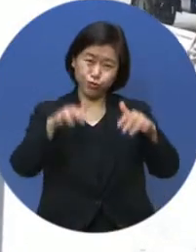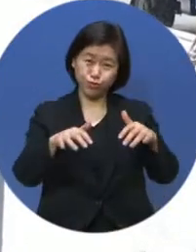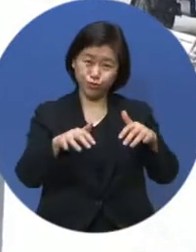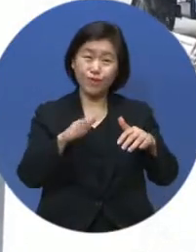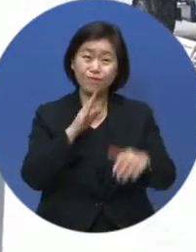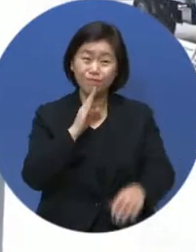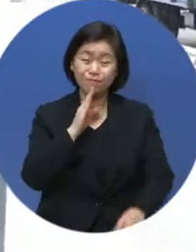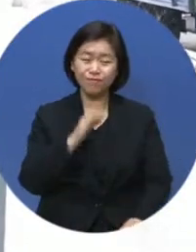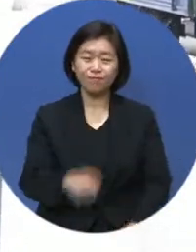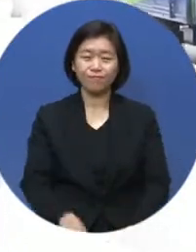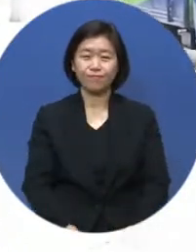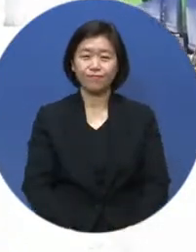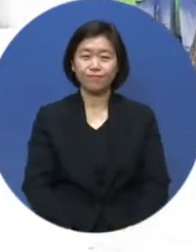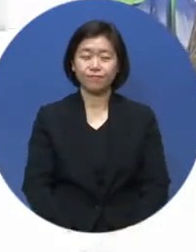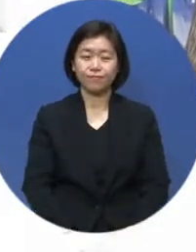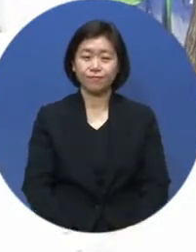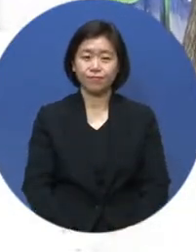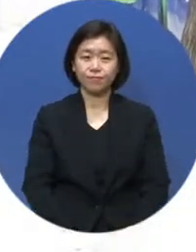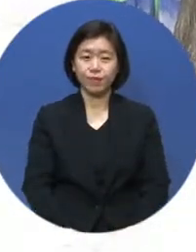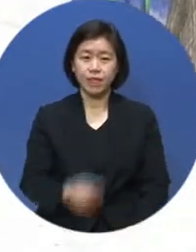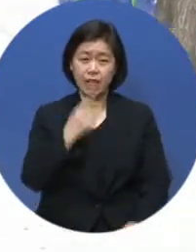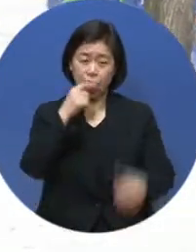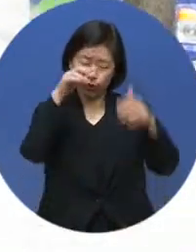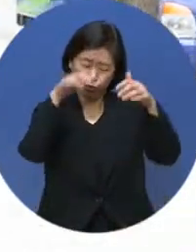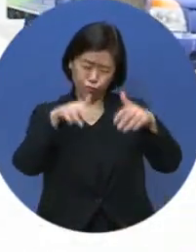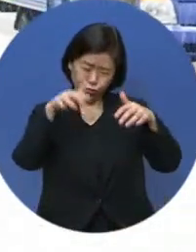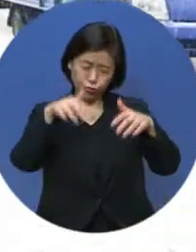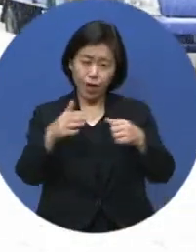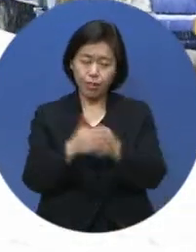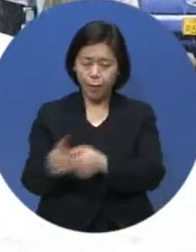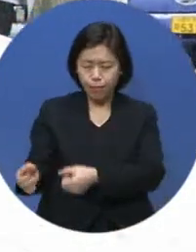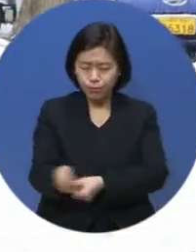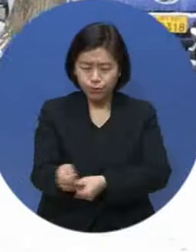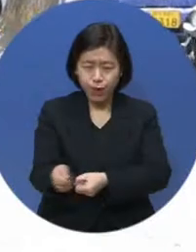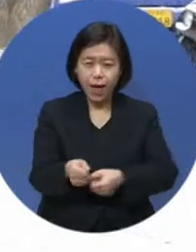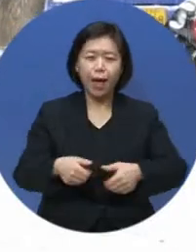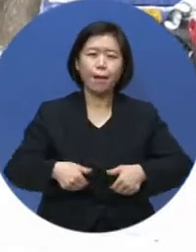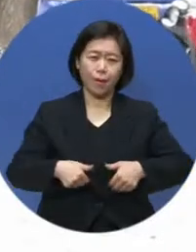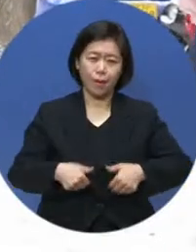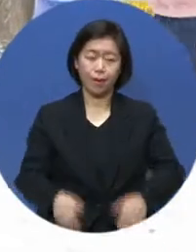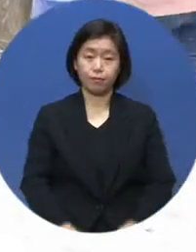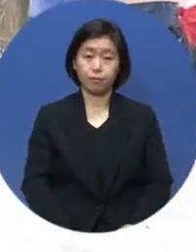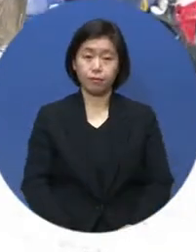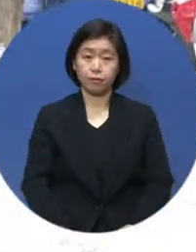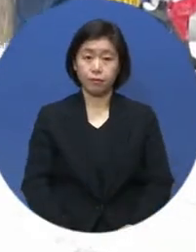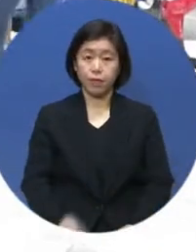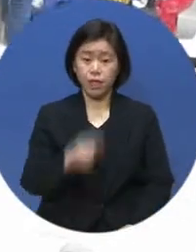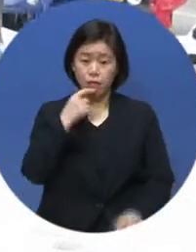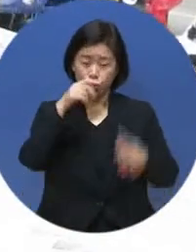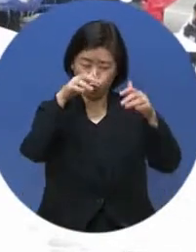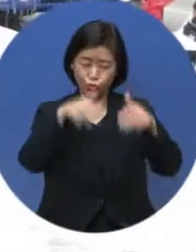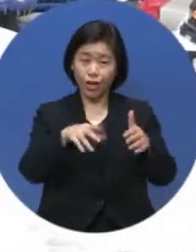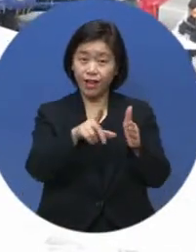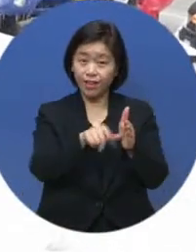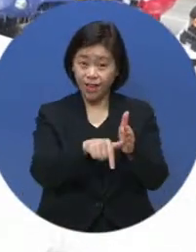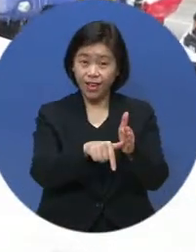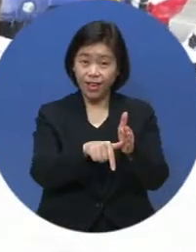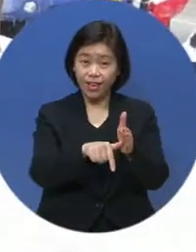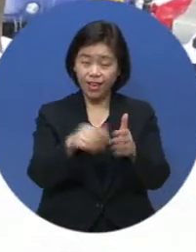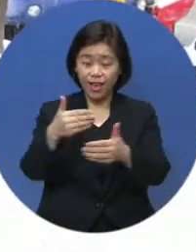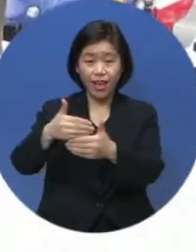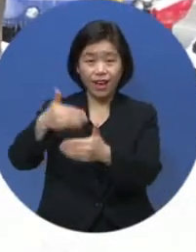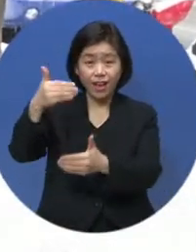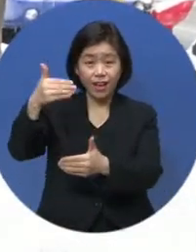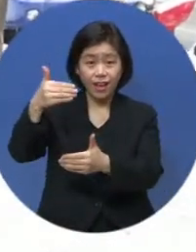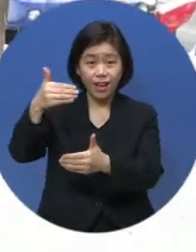네. 눈 많이 와서 해가지고. 이렇게 눈 많이 오고 이러면은 이렇게 뭐 가게에